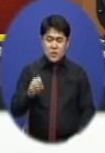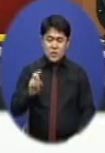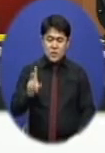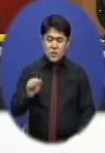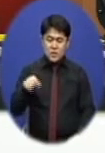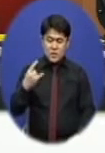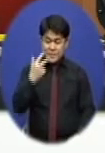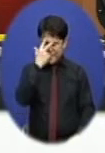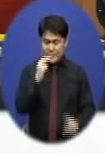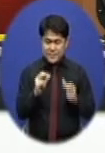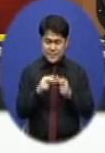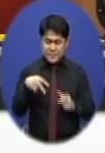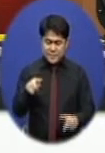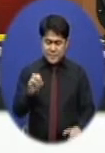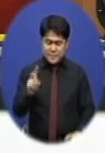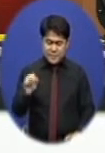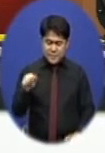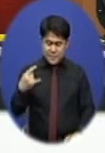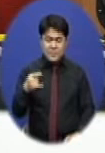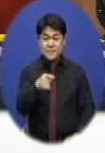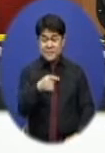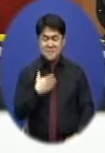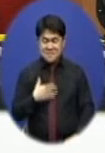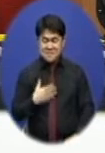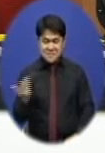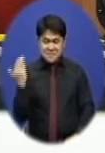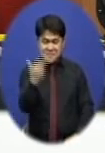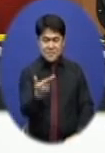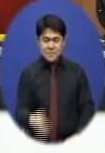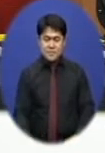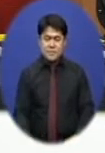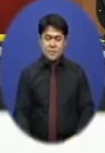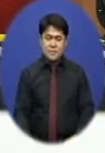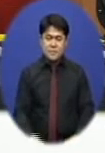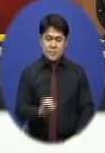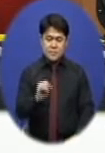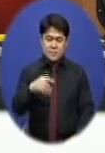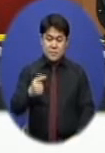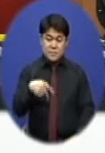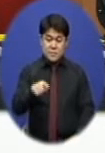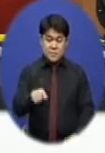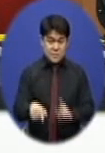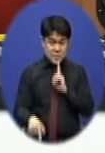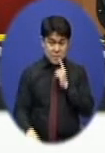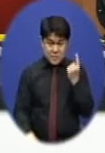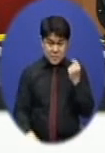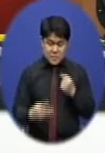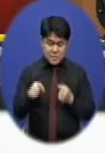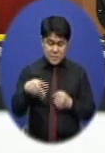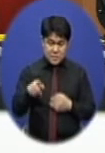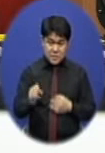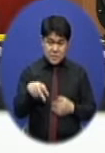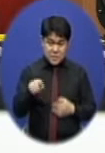서양희요. 아, 서양희님. 맞아. 서양희. 예, 예. 양희. 서 씨. 서양희. 그때 이천서 씨라 그랬나요? 달성서